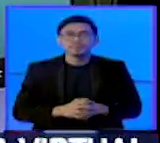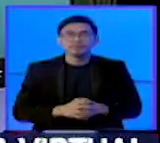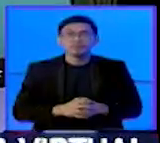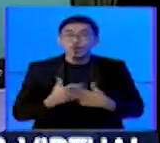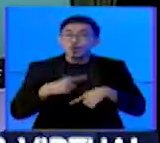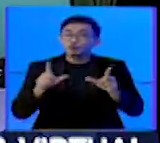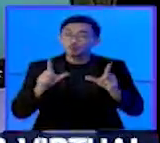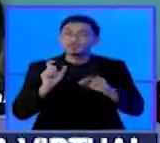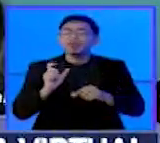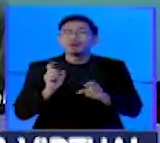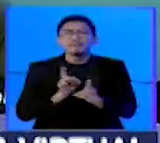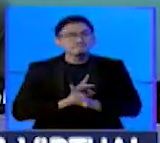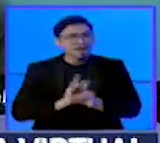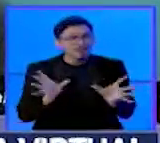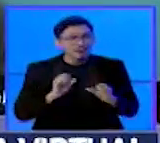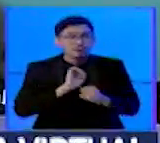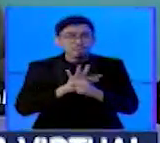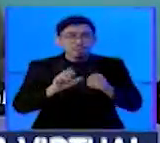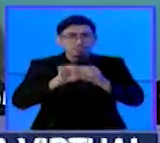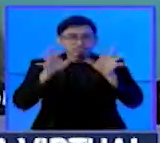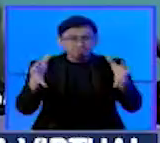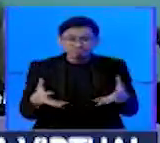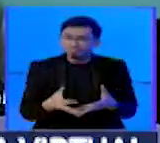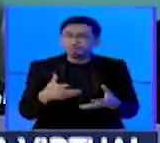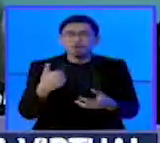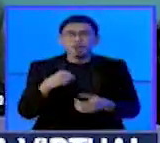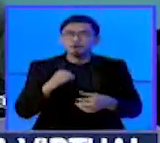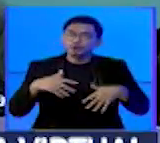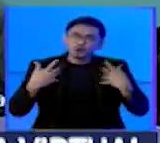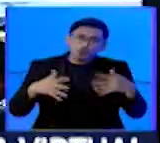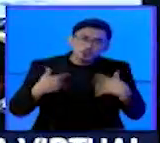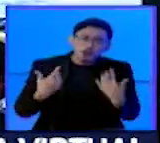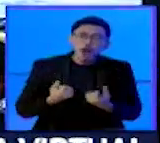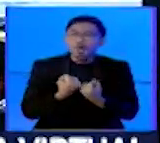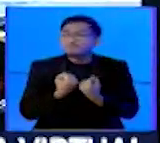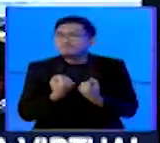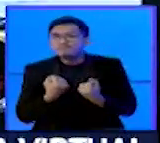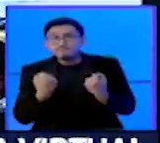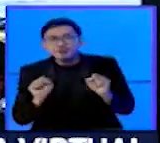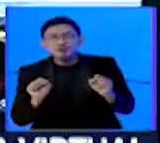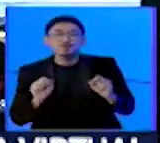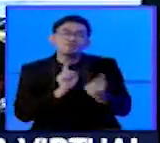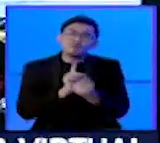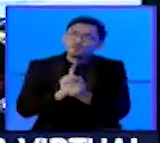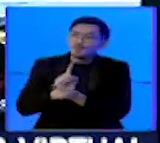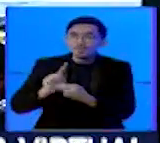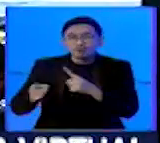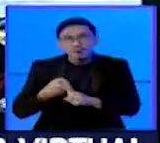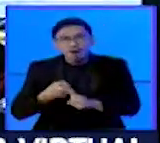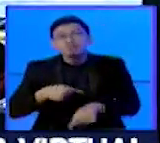pandemi COVID-19, para siswa tak bisa merayakan euforia pesta kelulusan bertatap muka bersama teman, kepala sekolah, dan